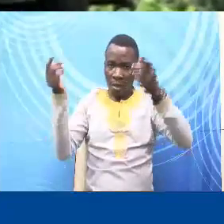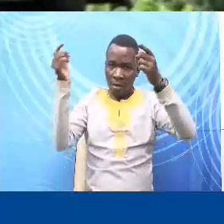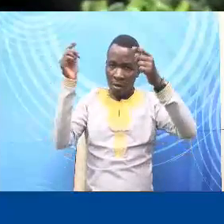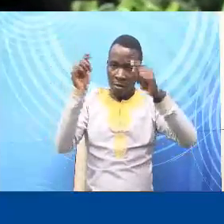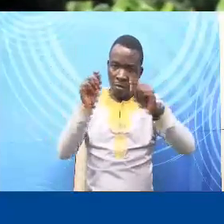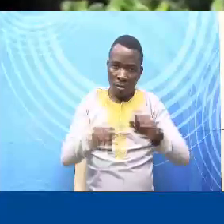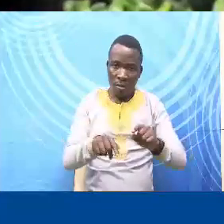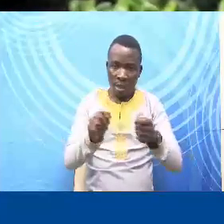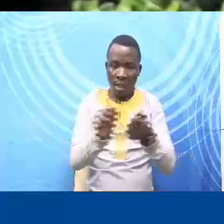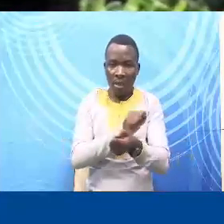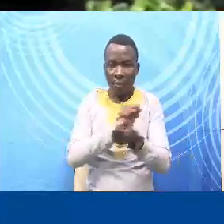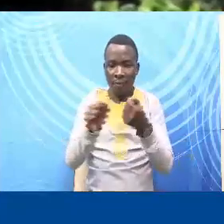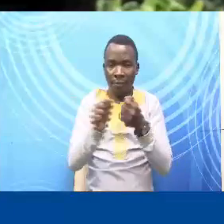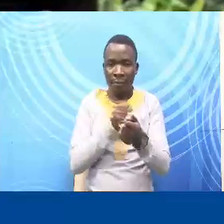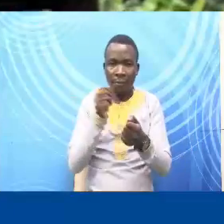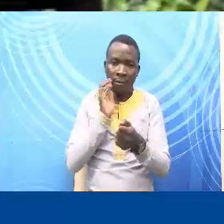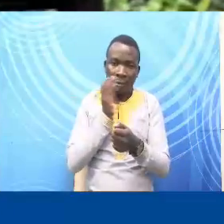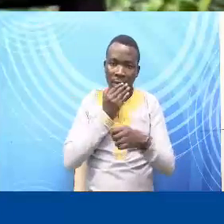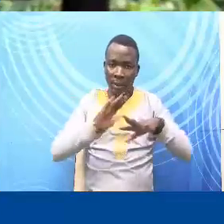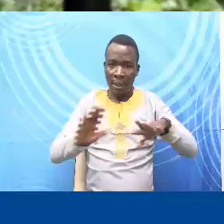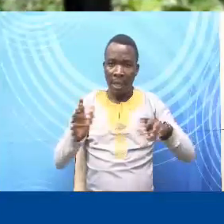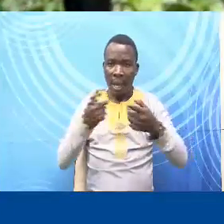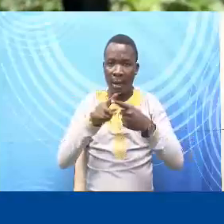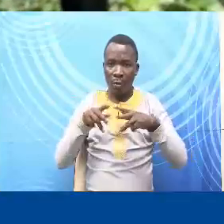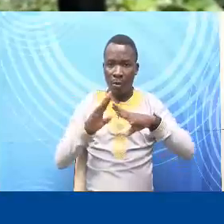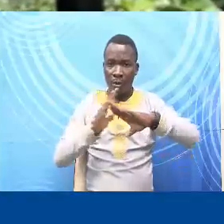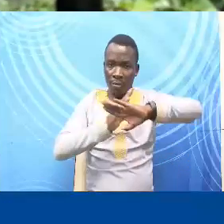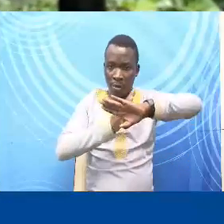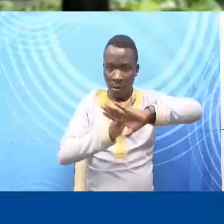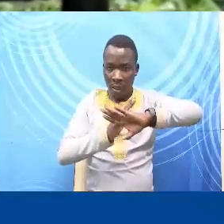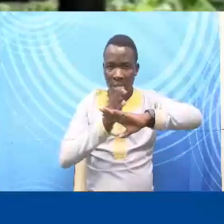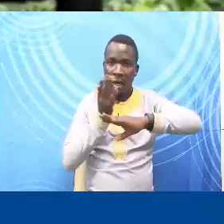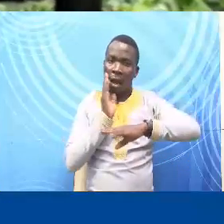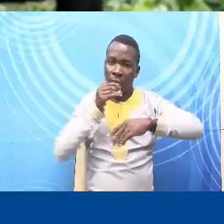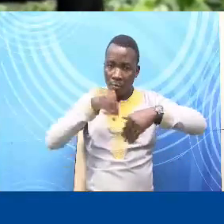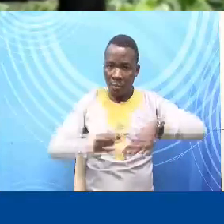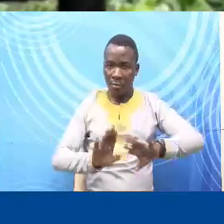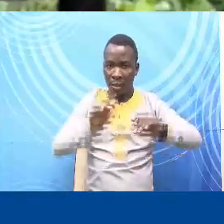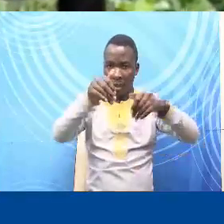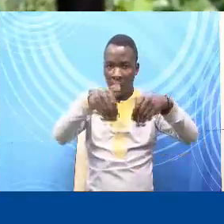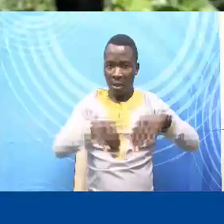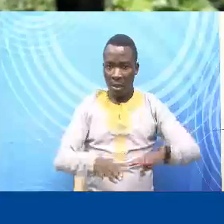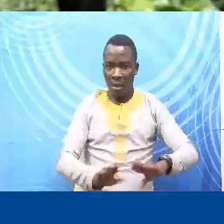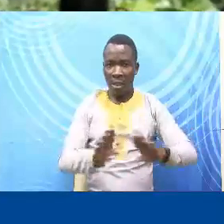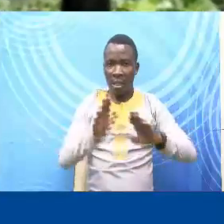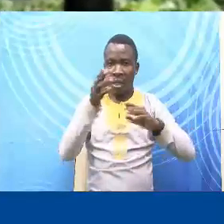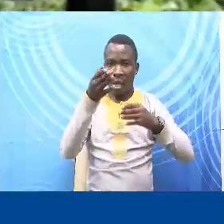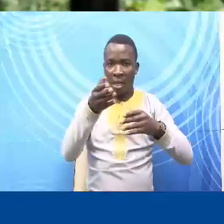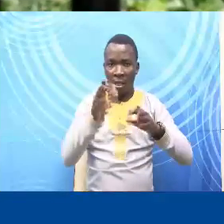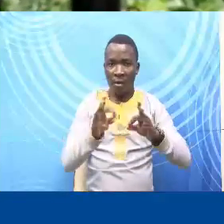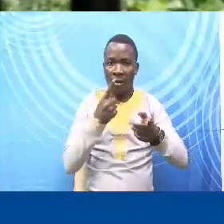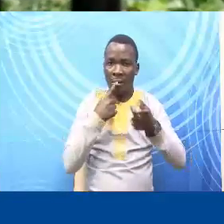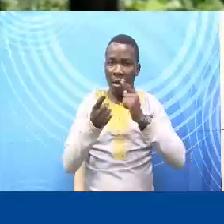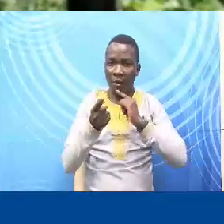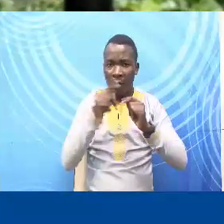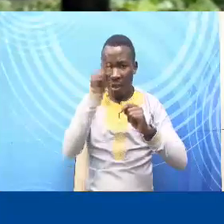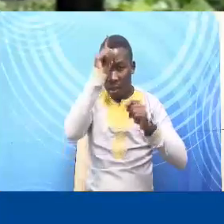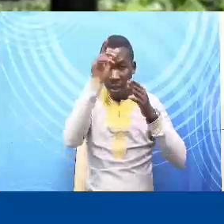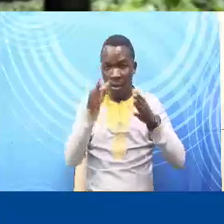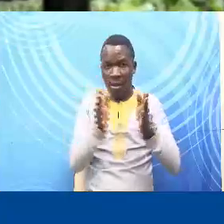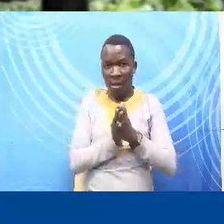ibishanga, ariko mu kurwanya isuri hari icyo twavuganye n'abaturage ndetse n'abayobozi guhera ku mudugudu